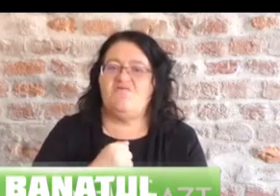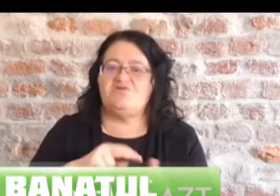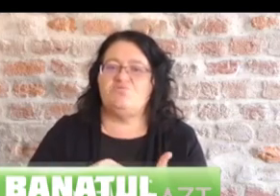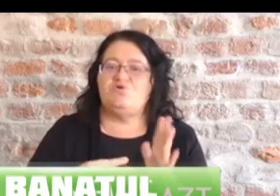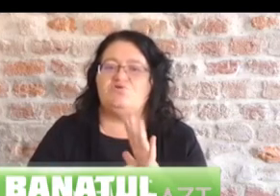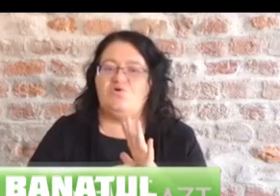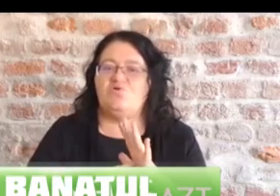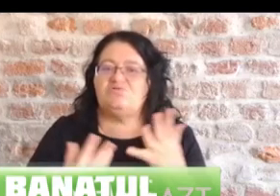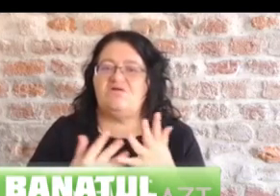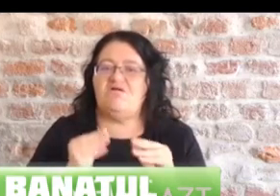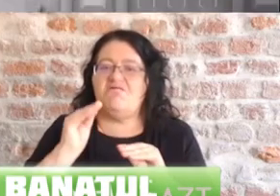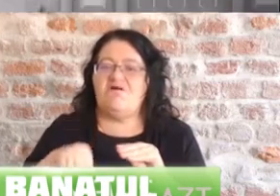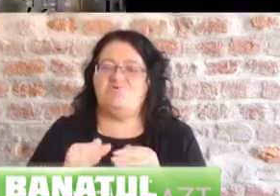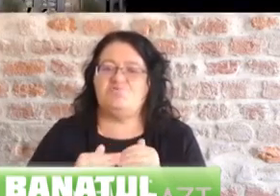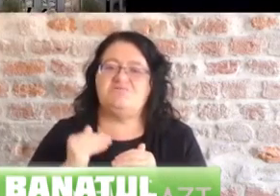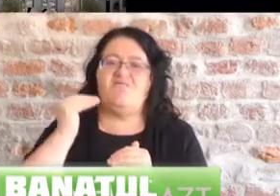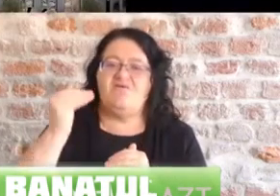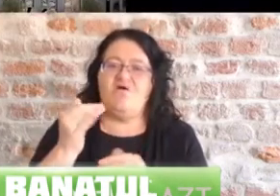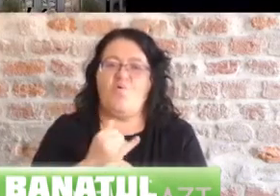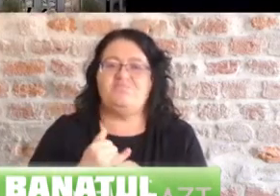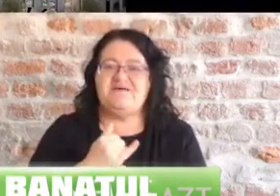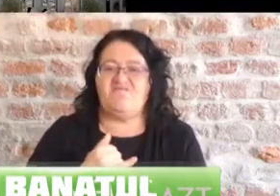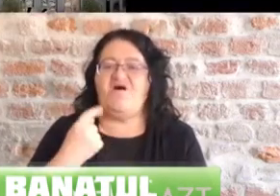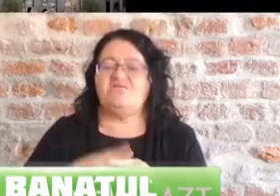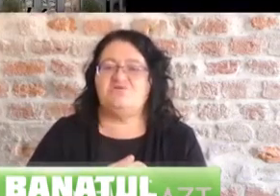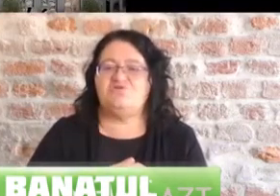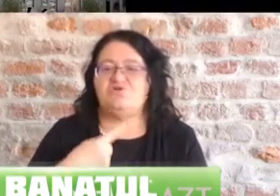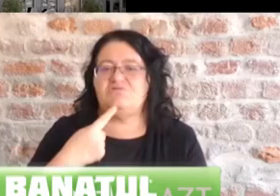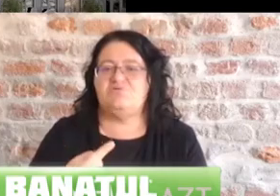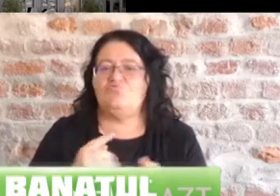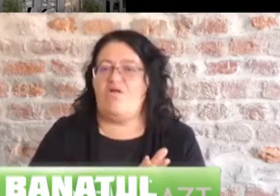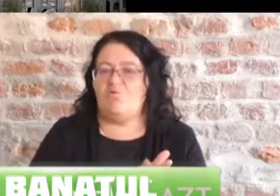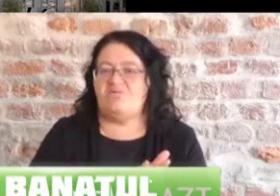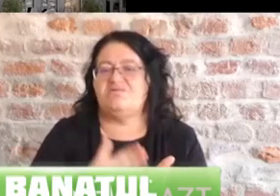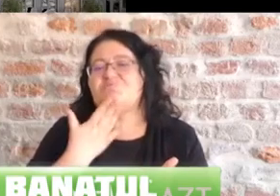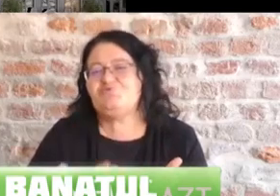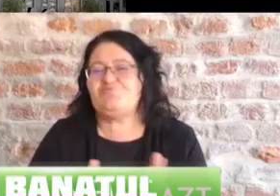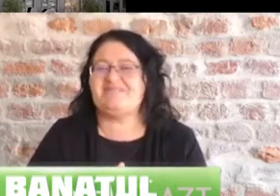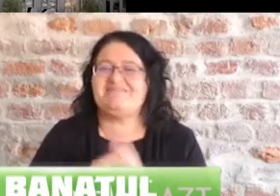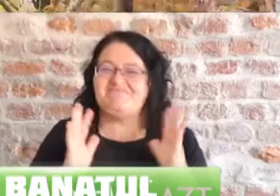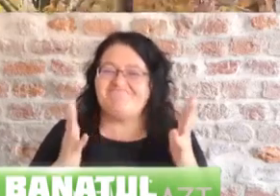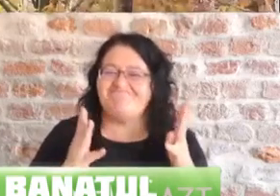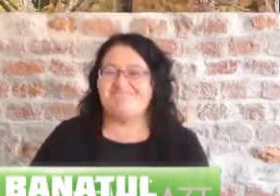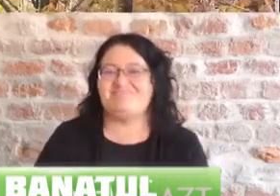soluție care, uite, că a reușit să fie observată și, zic eu, și lăudată. Mulțumesc!